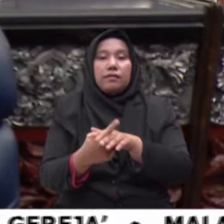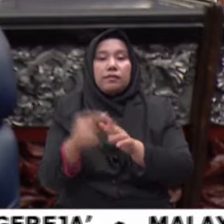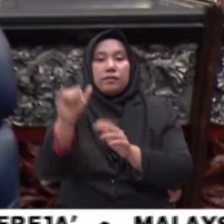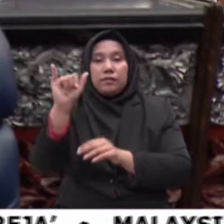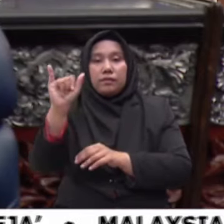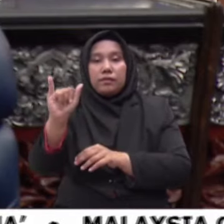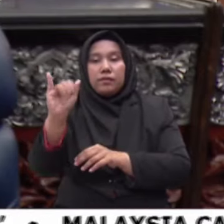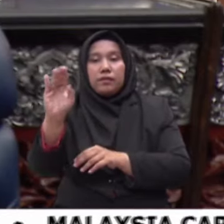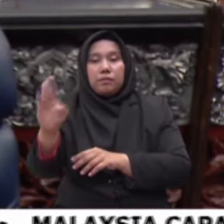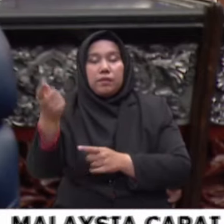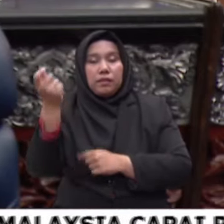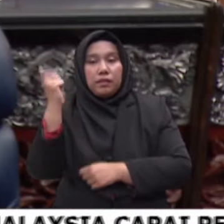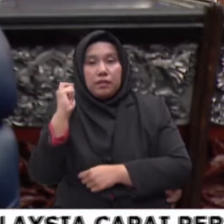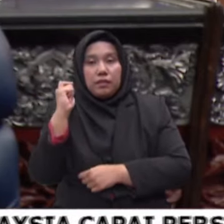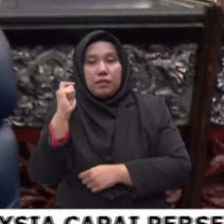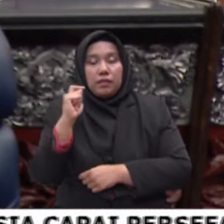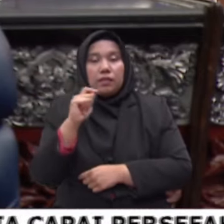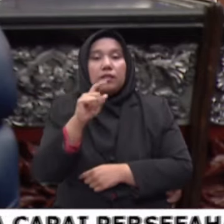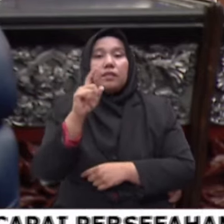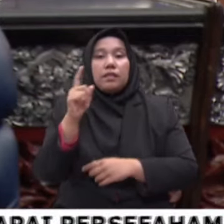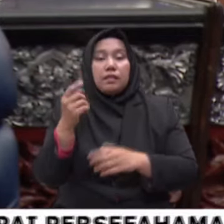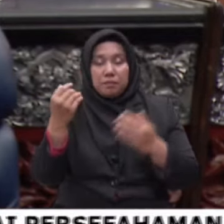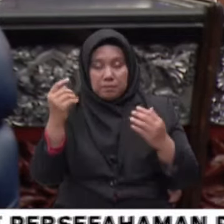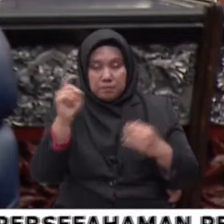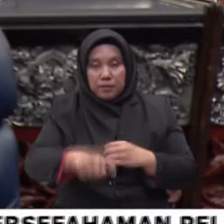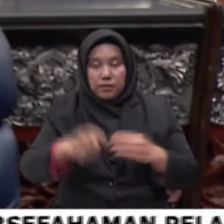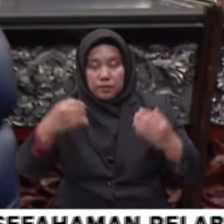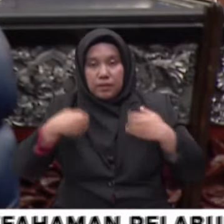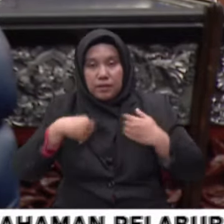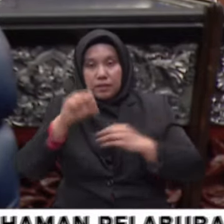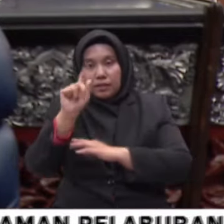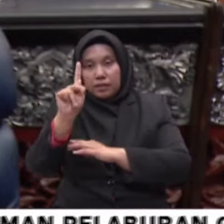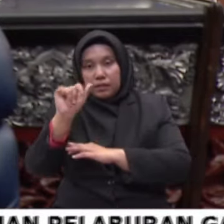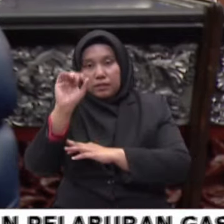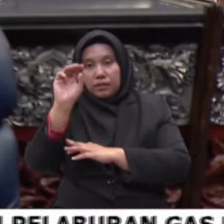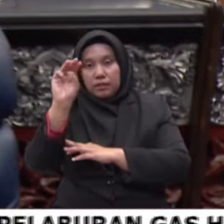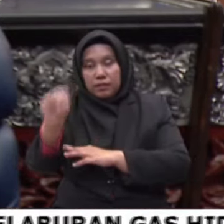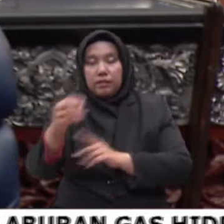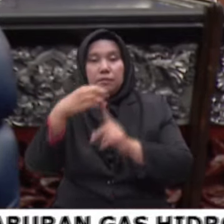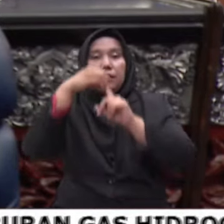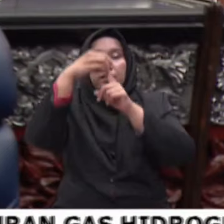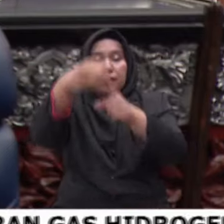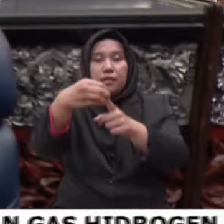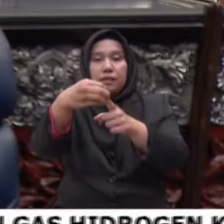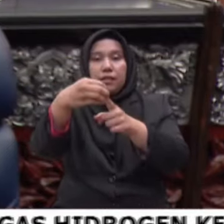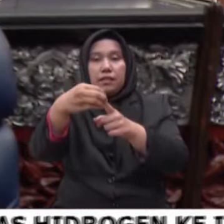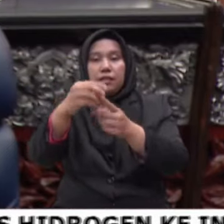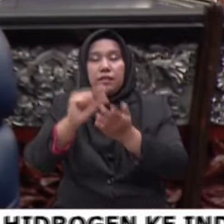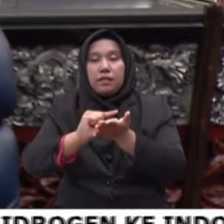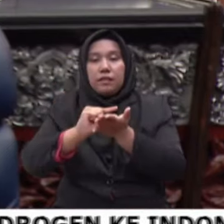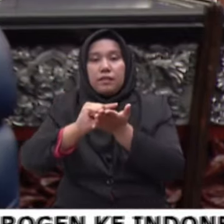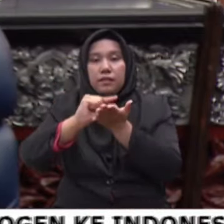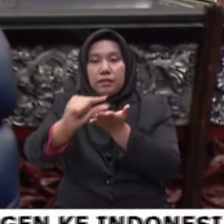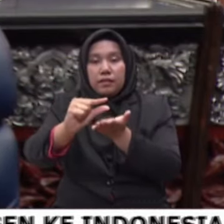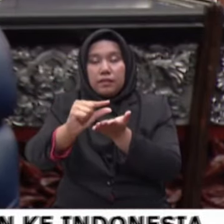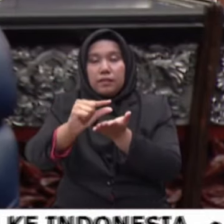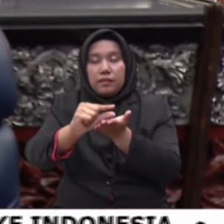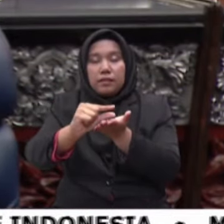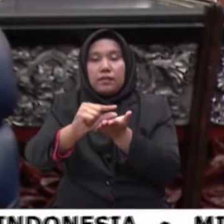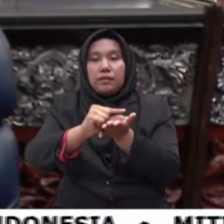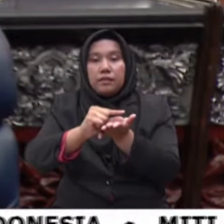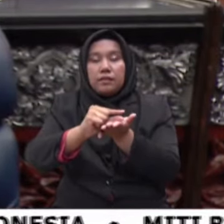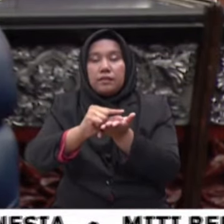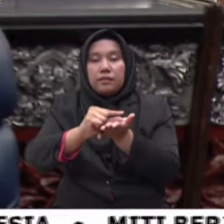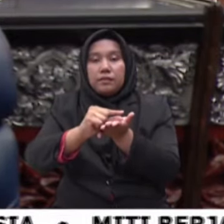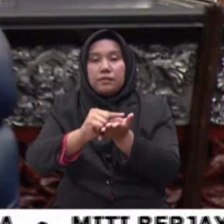diwujudkan satu skim khas sama ada a geran terutamanya supaya